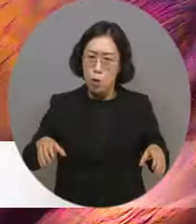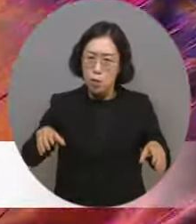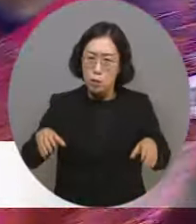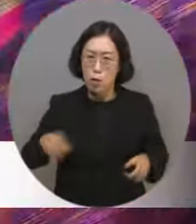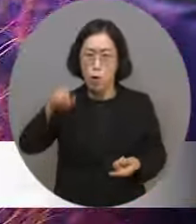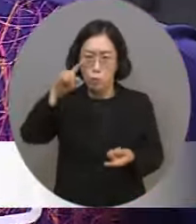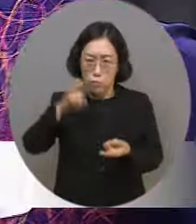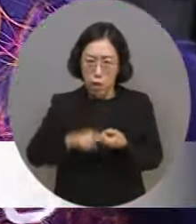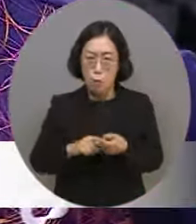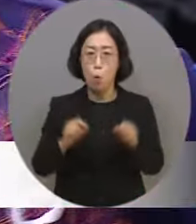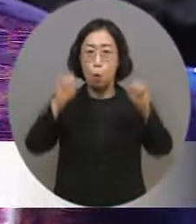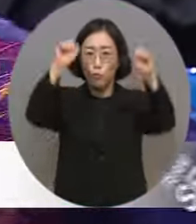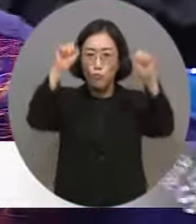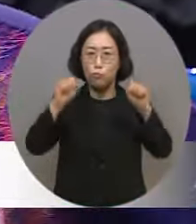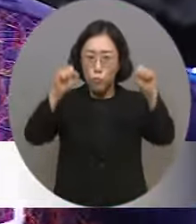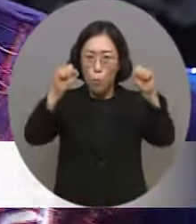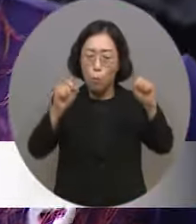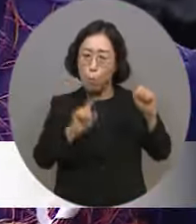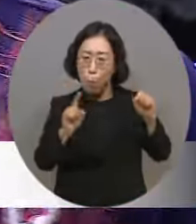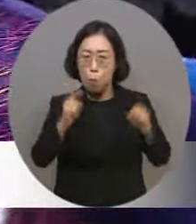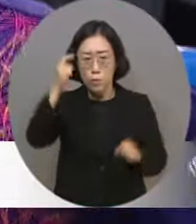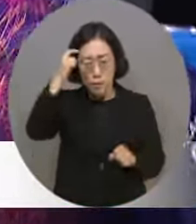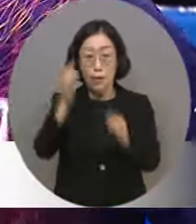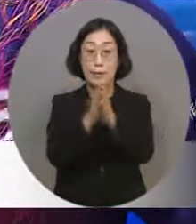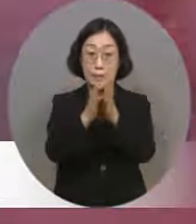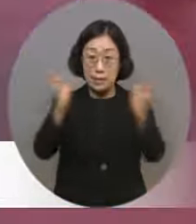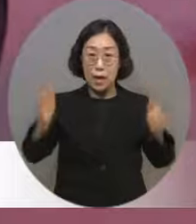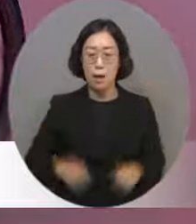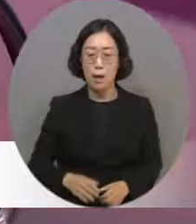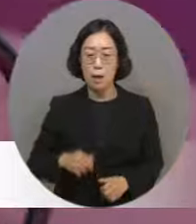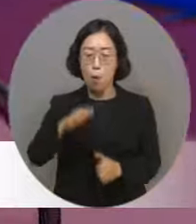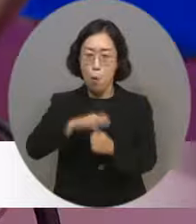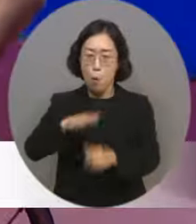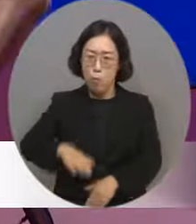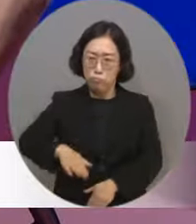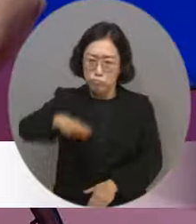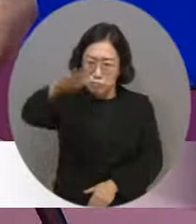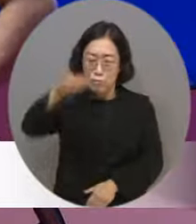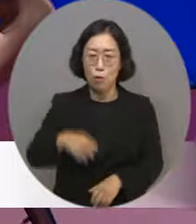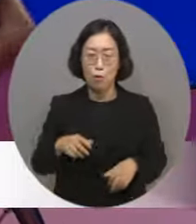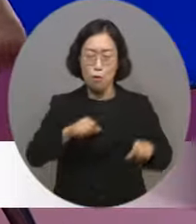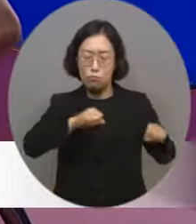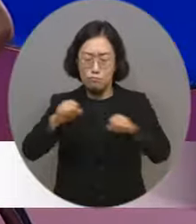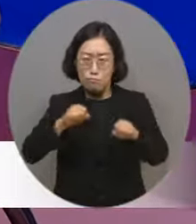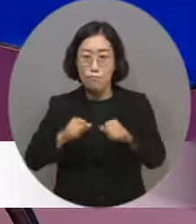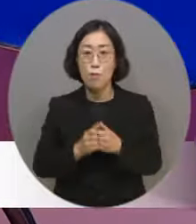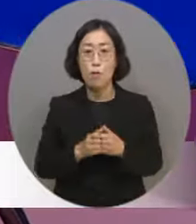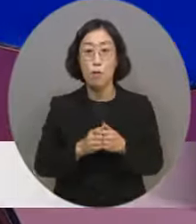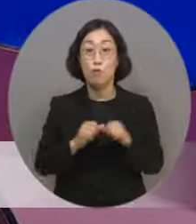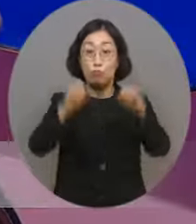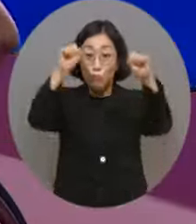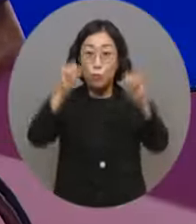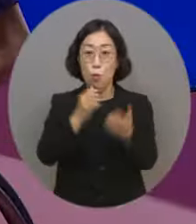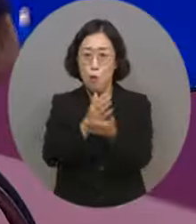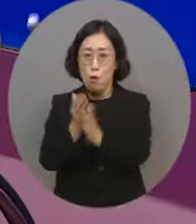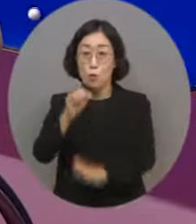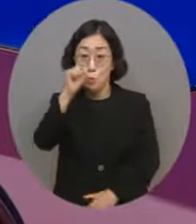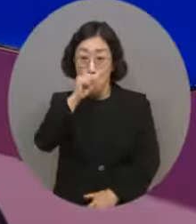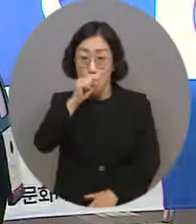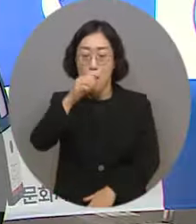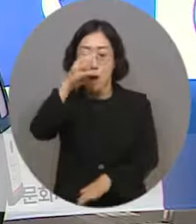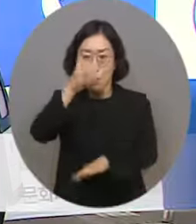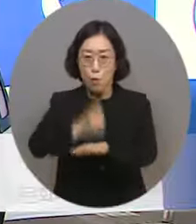운동에 관심을 갖기 시작했습니다. 어린 시절부터 다양한 운동을 경험한 그로서는 자연스러운